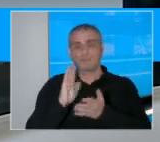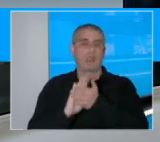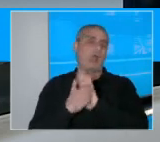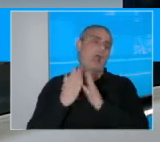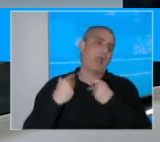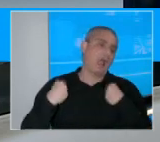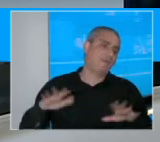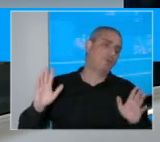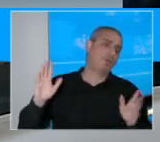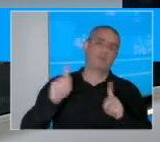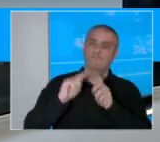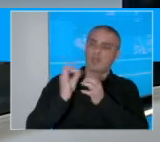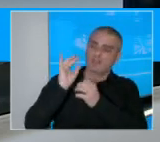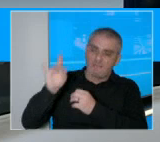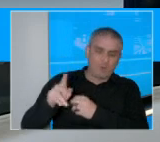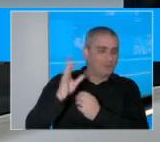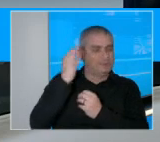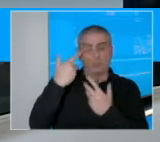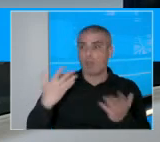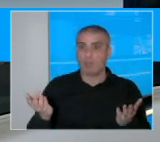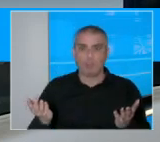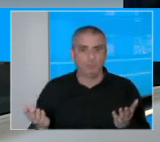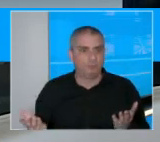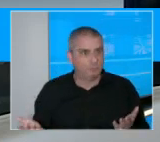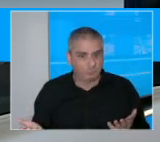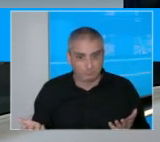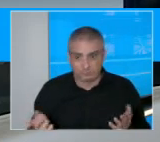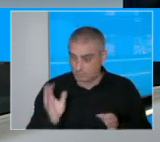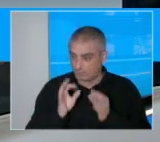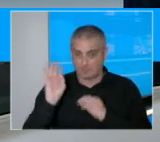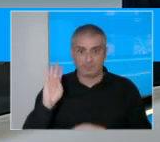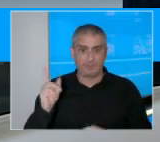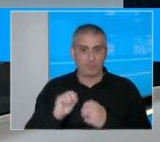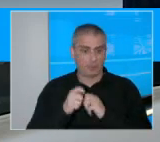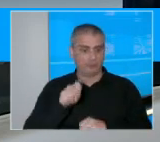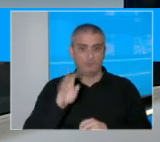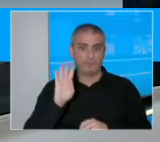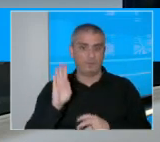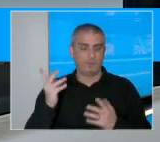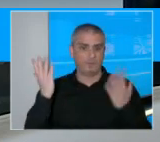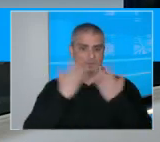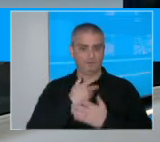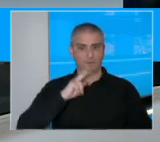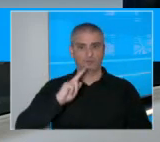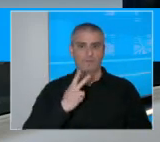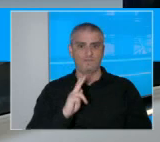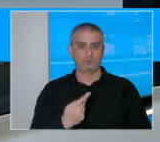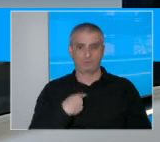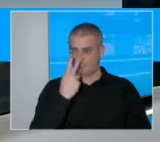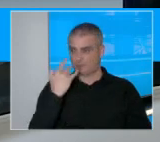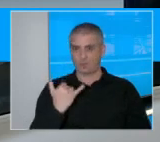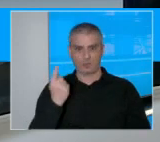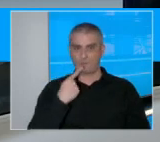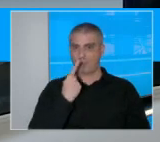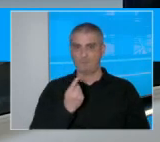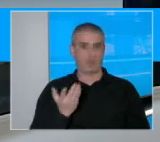עבוד ותפור וחסר סיכוי, או פרקליטי נתניהו או שופטי נתניהו מפתיעים פעם אחר פעם. ראינו היום את